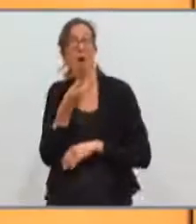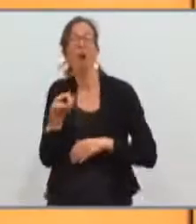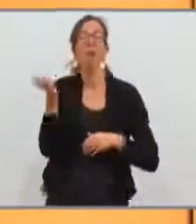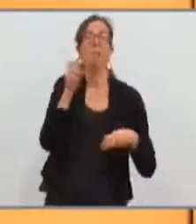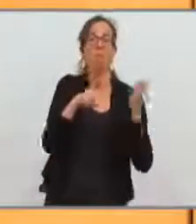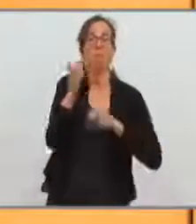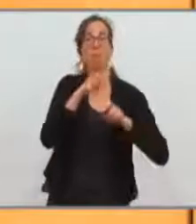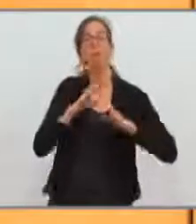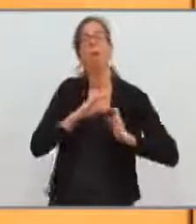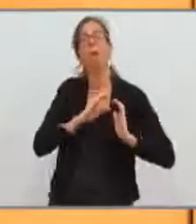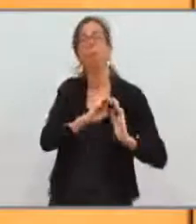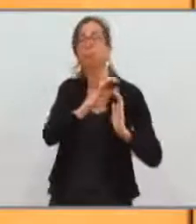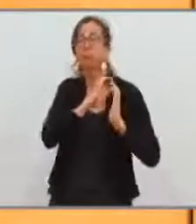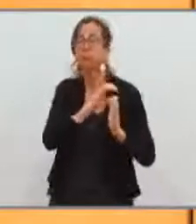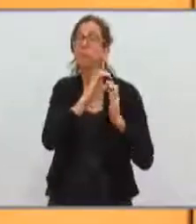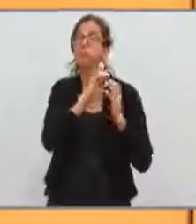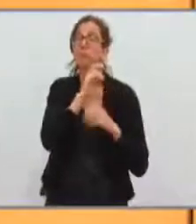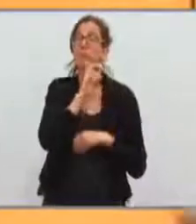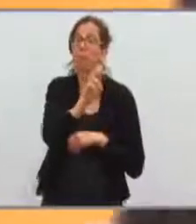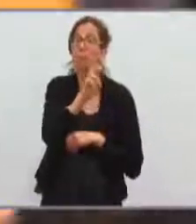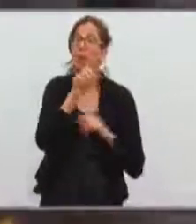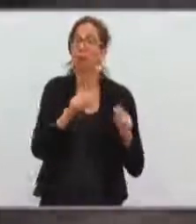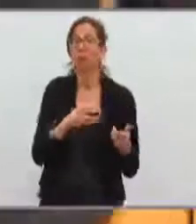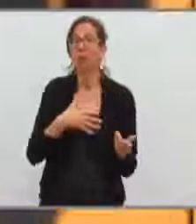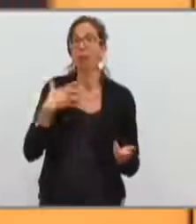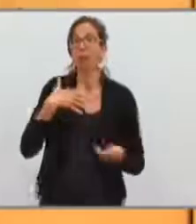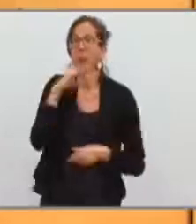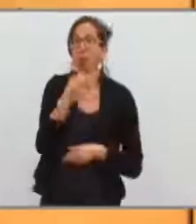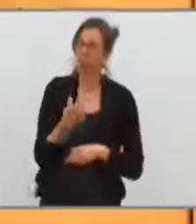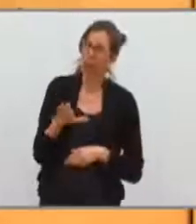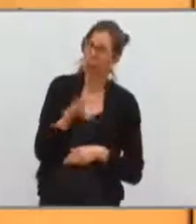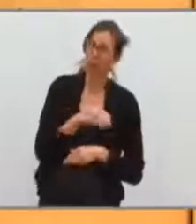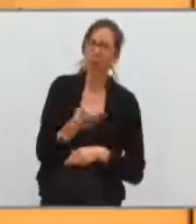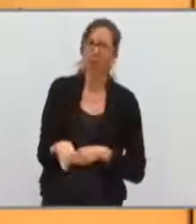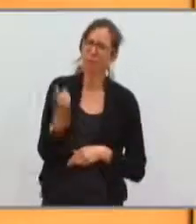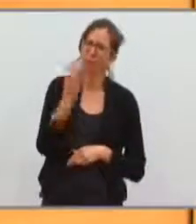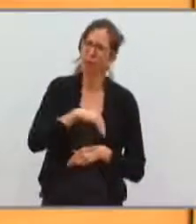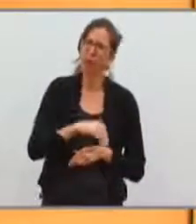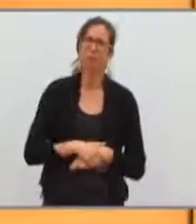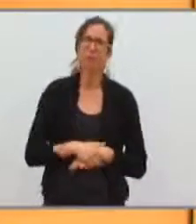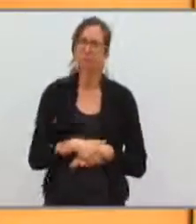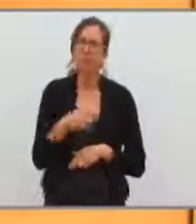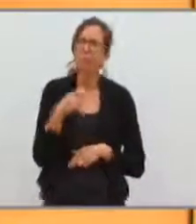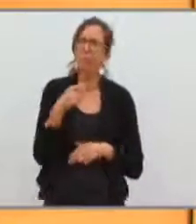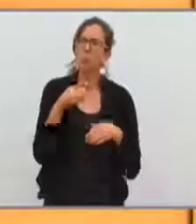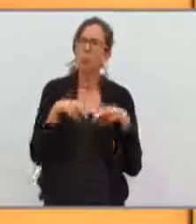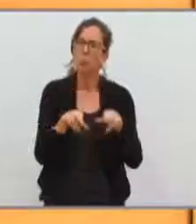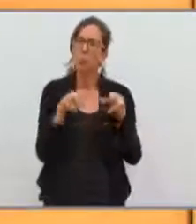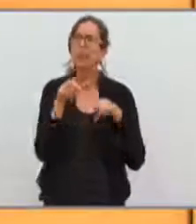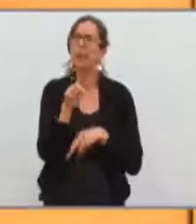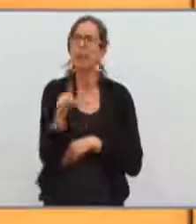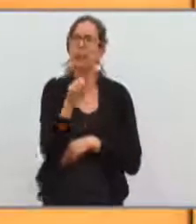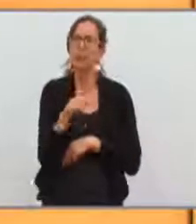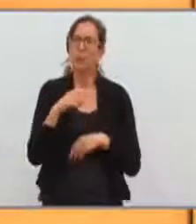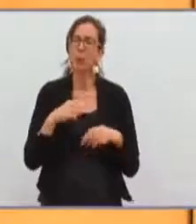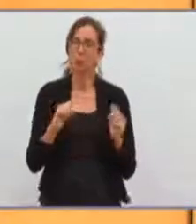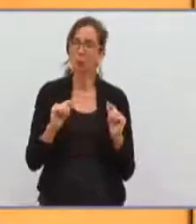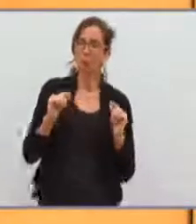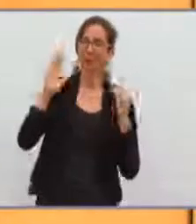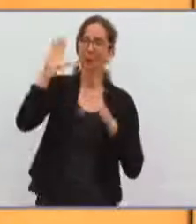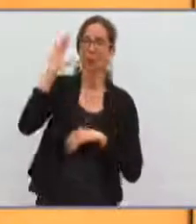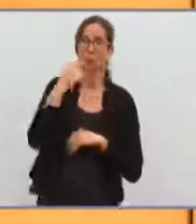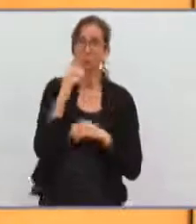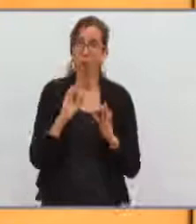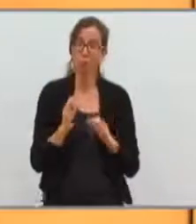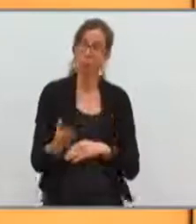occultez complètement. Alors je vous invite à venir, Madame Brissot. Venez prendre la route de la Vérune, là, entre les deux ronds-points, je suis là. Voilà.